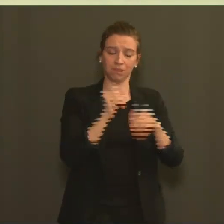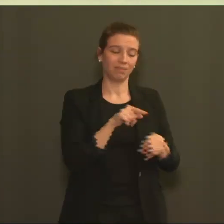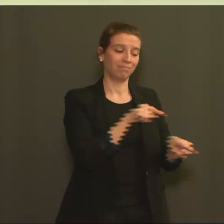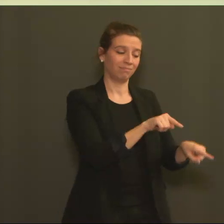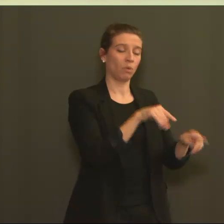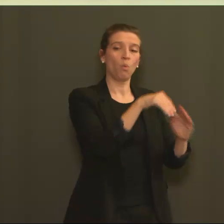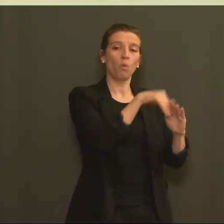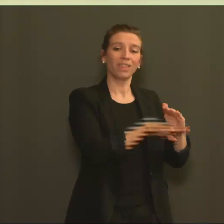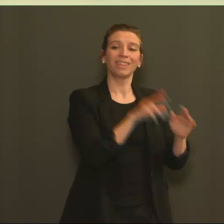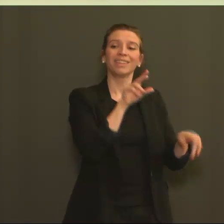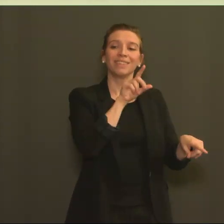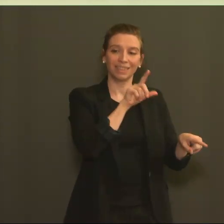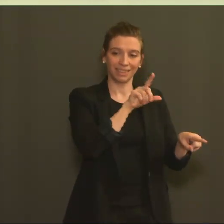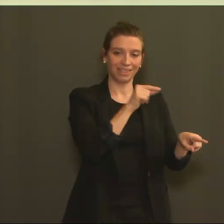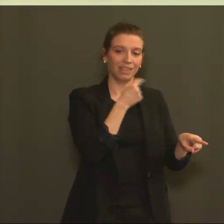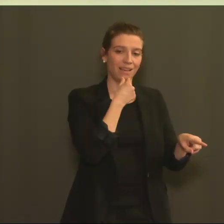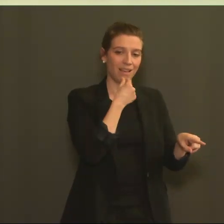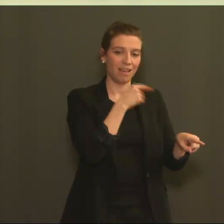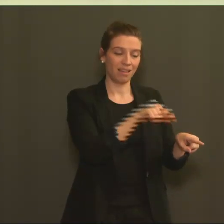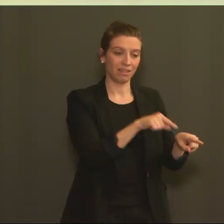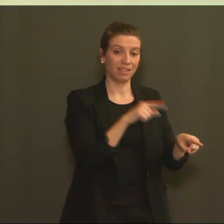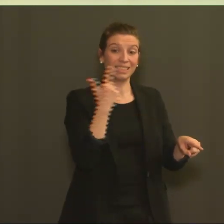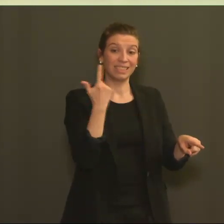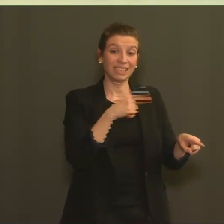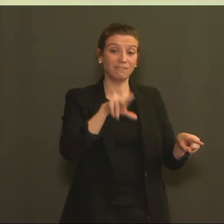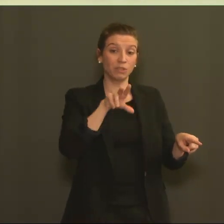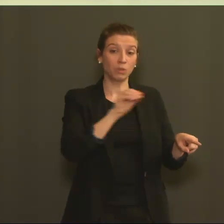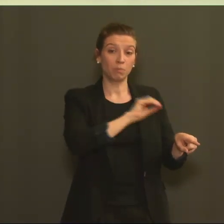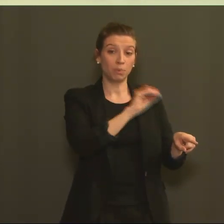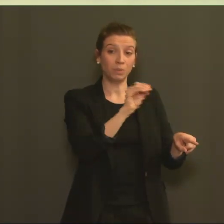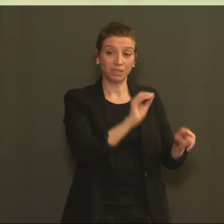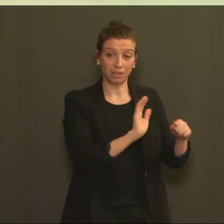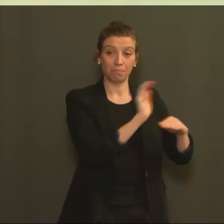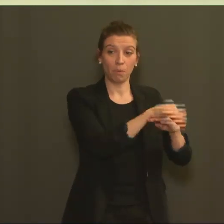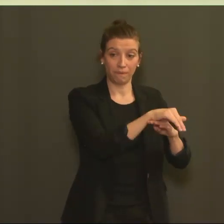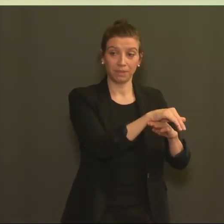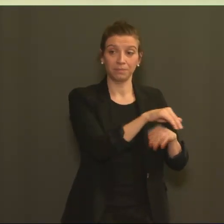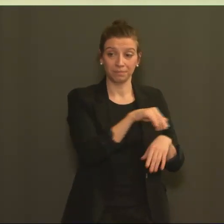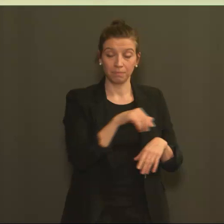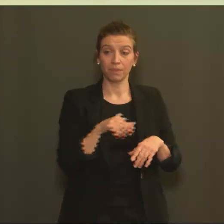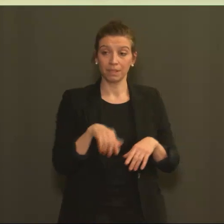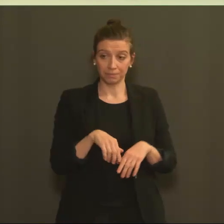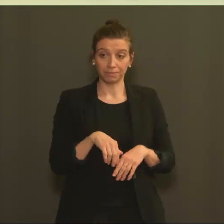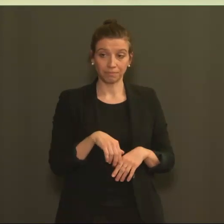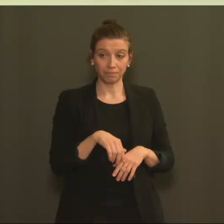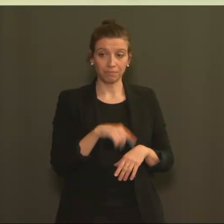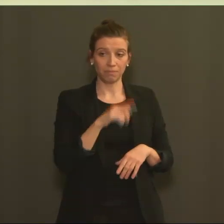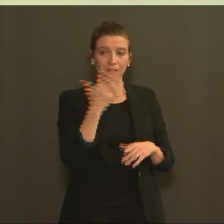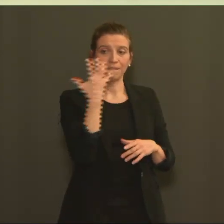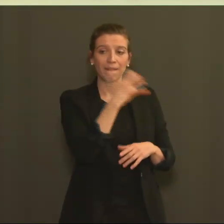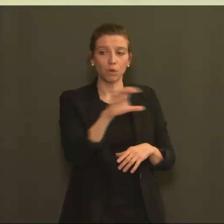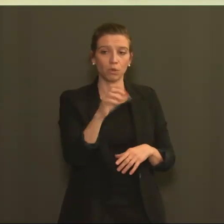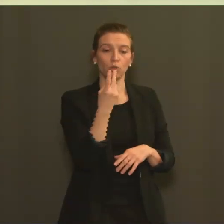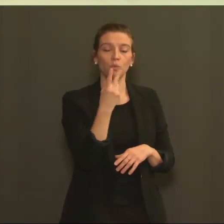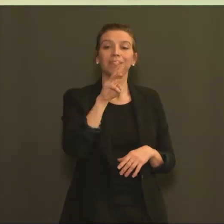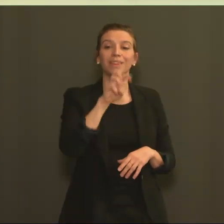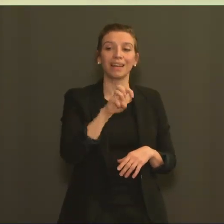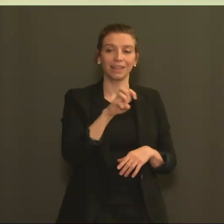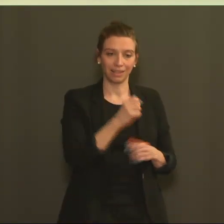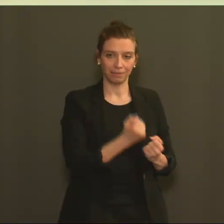beide kinderen onder de 10 jaar 532 besmettingen vastgesteld de week ervoor daarvoor waren dat er 419